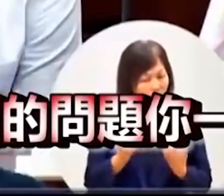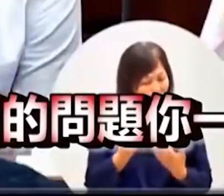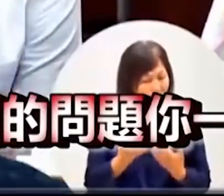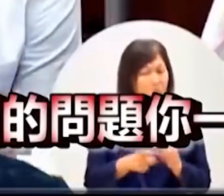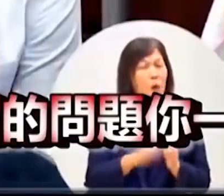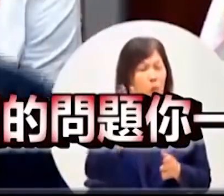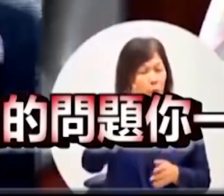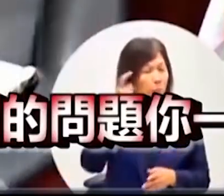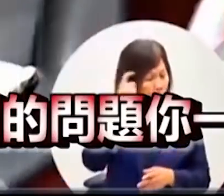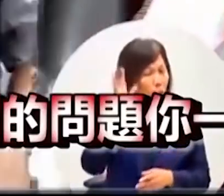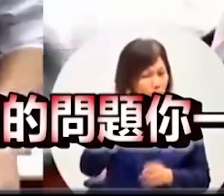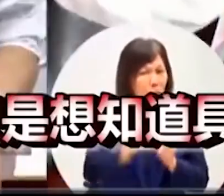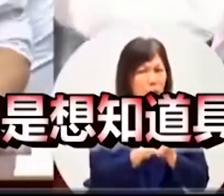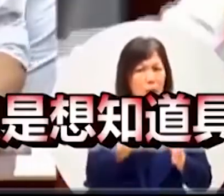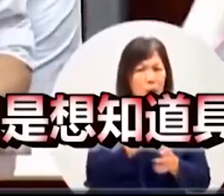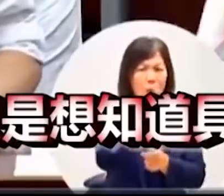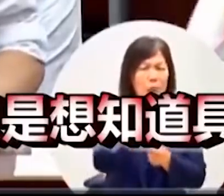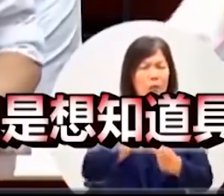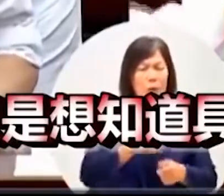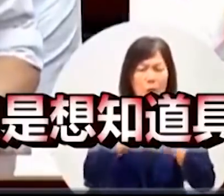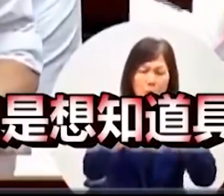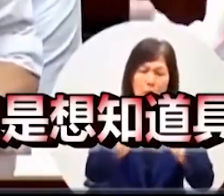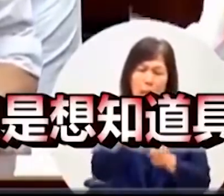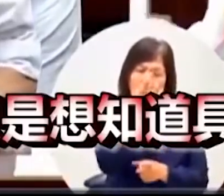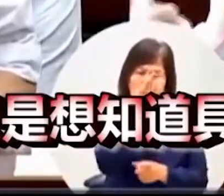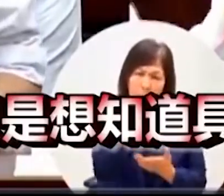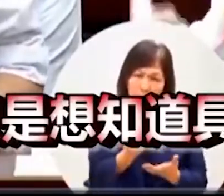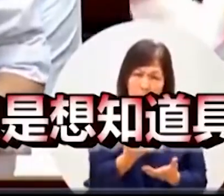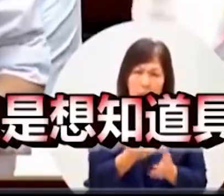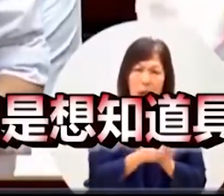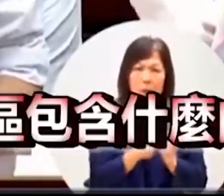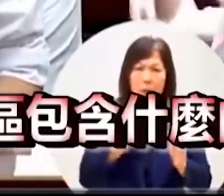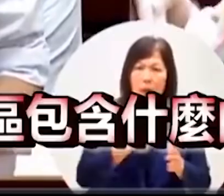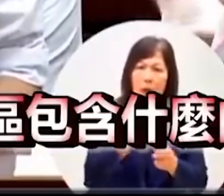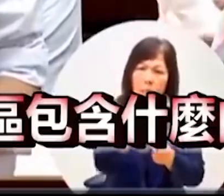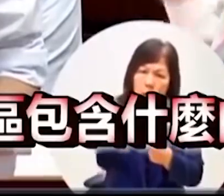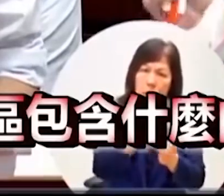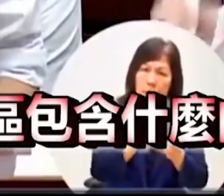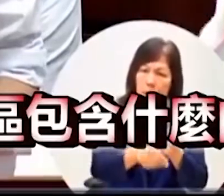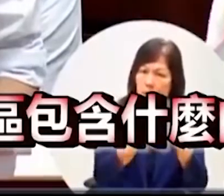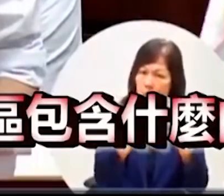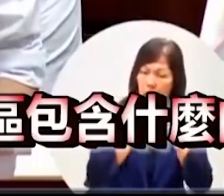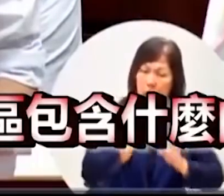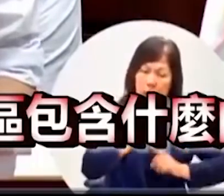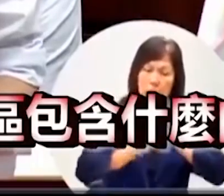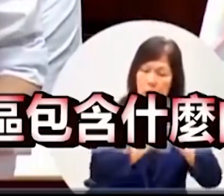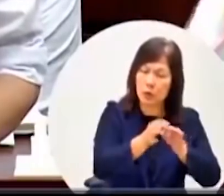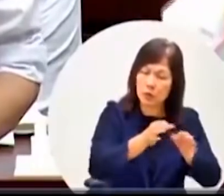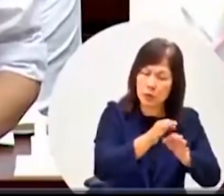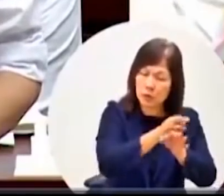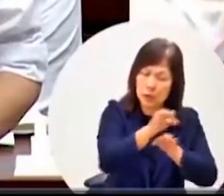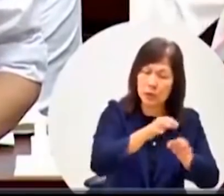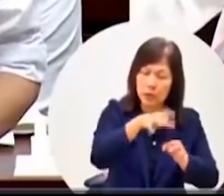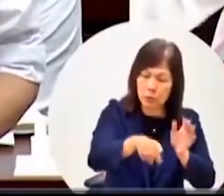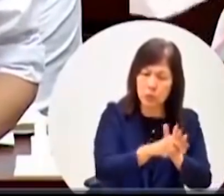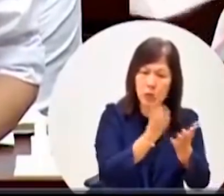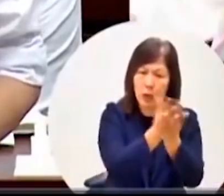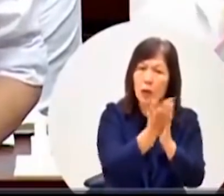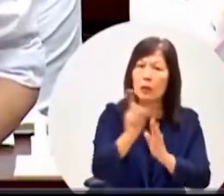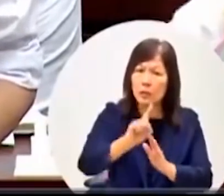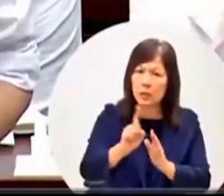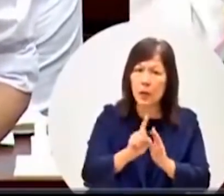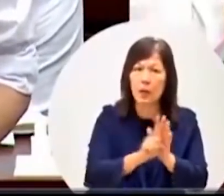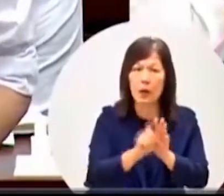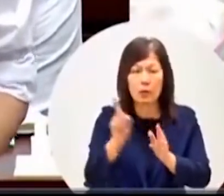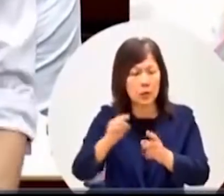问题你一个都回答不出来？我们只是想知道具体上资金区包含什么内容，我们可以知道哪些人可以